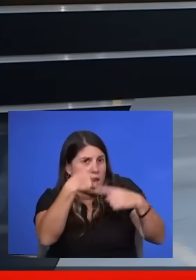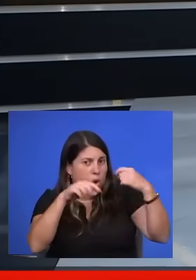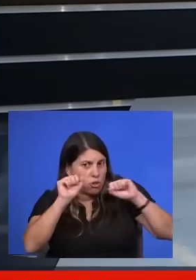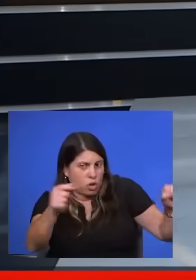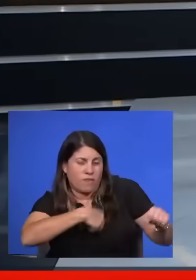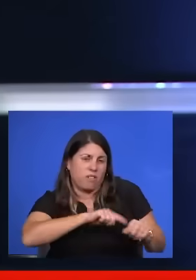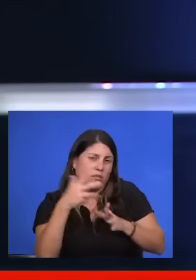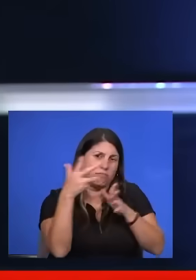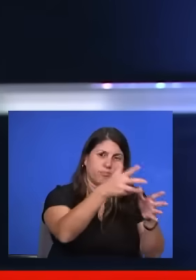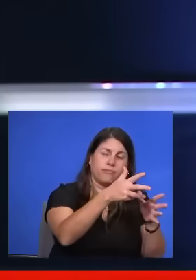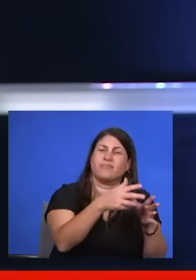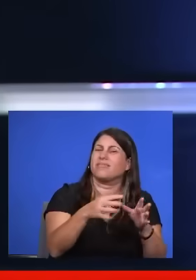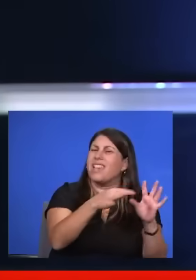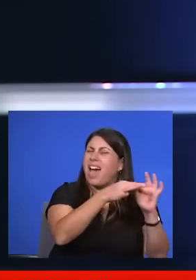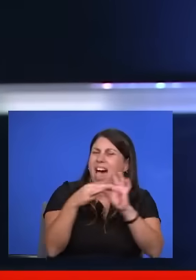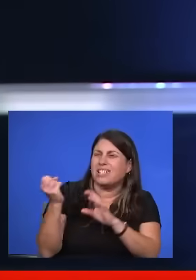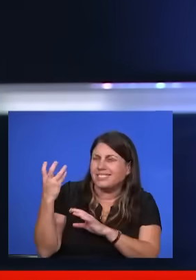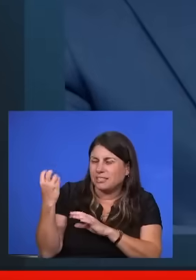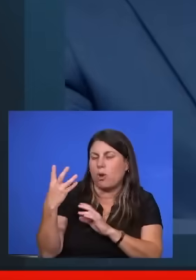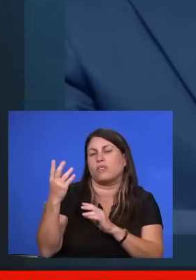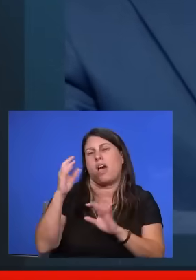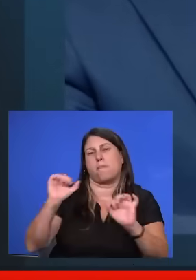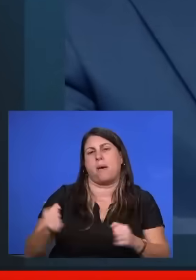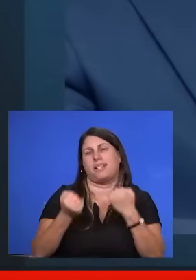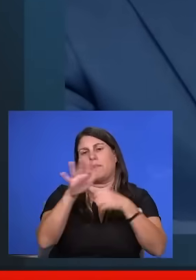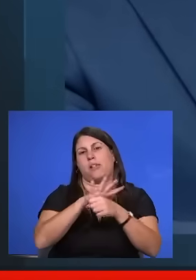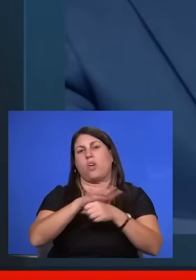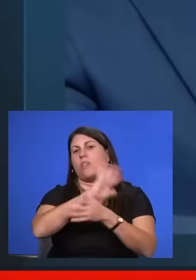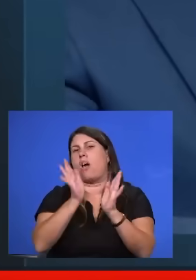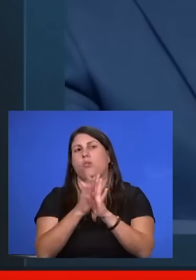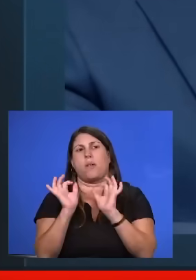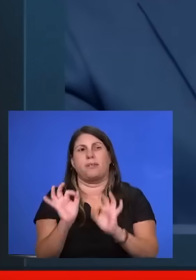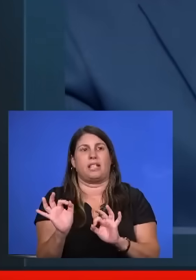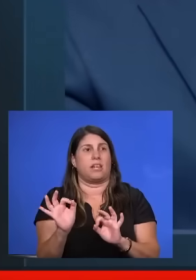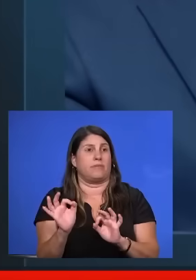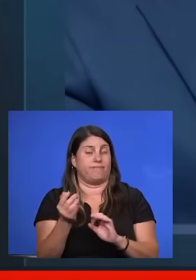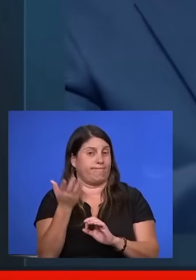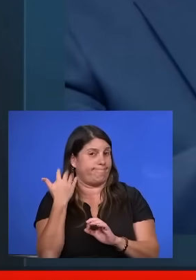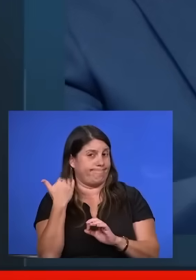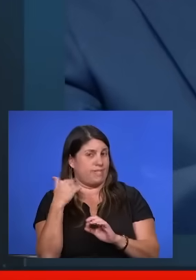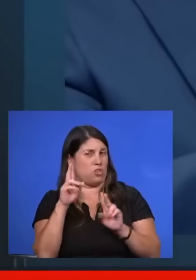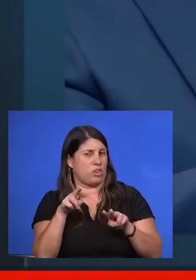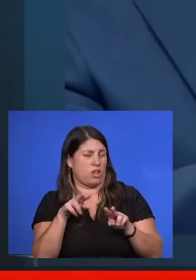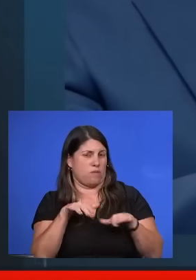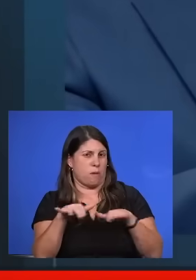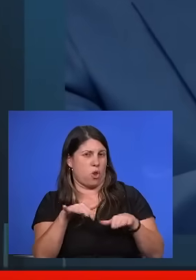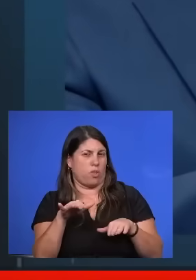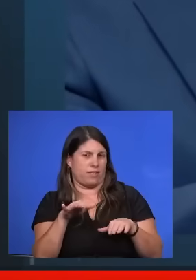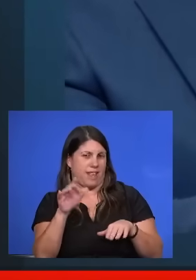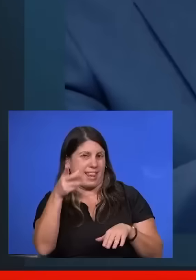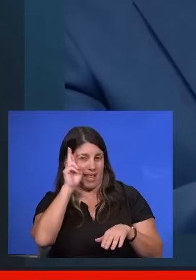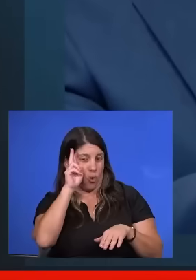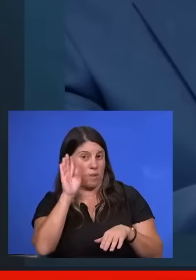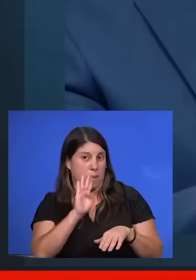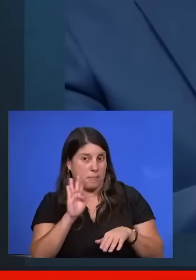הסיסמאות והמאמצים לשכנע שהכל בסדר. מאז שיש לנו את ממשלות הליכוד בראשות נתניהו, הוא העשור הכי טוב מבחינה